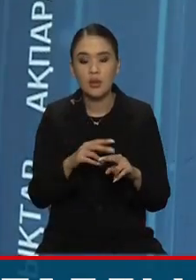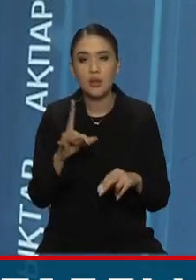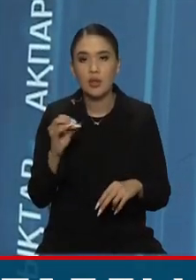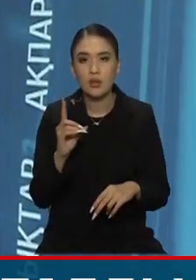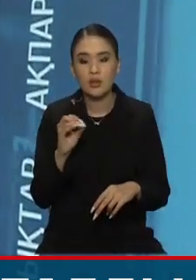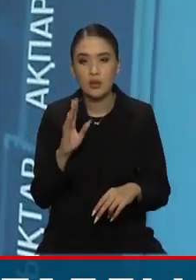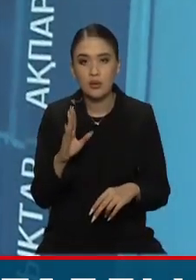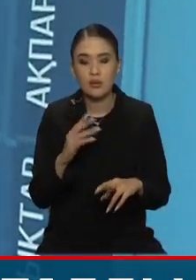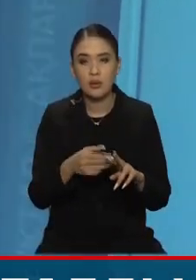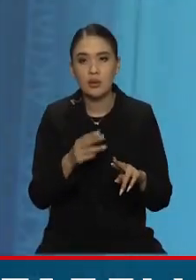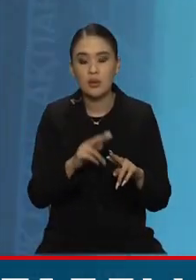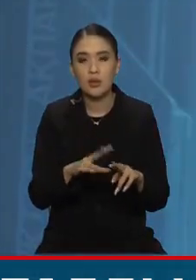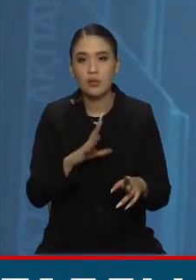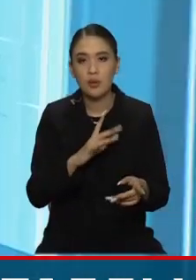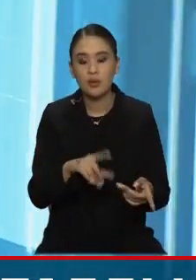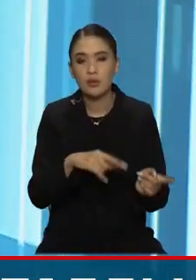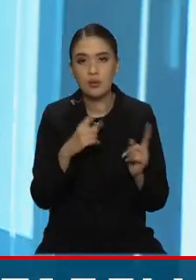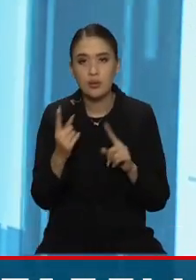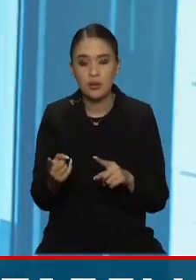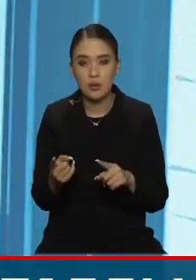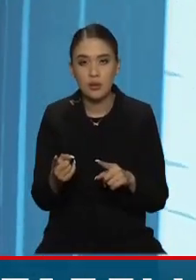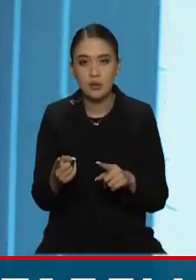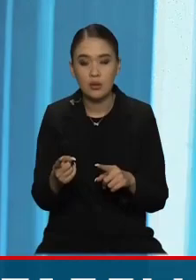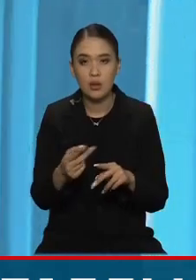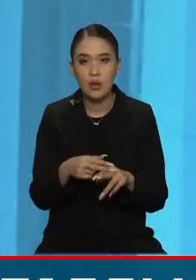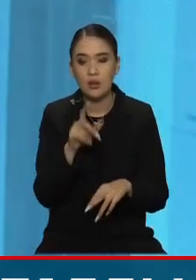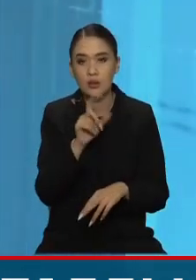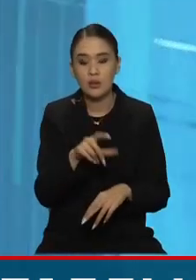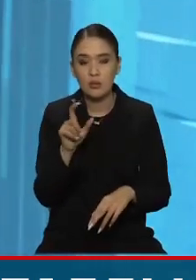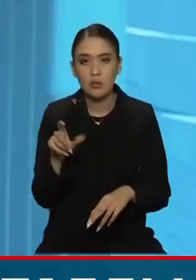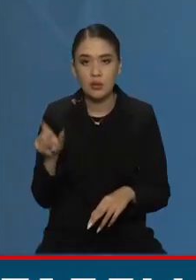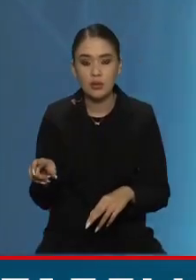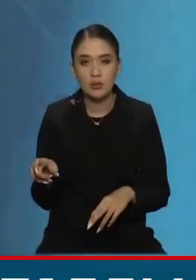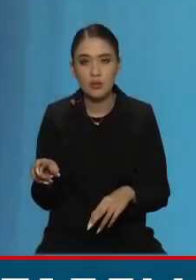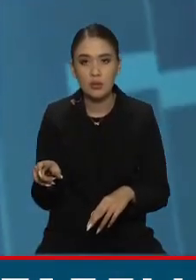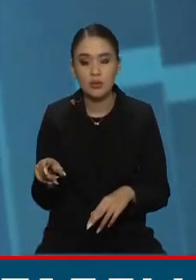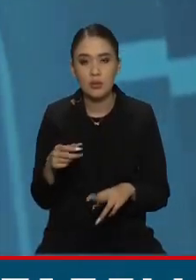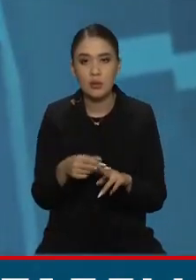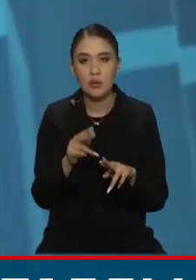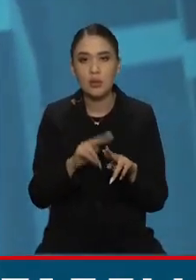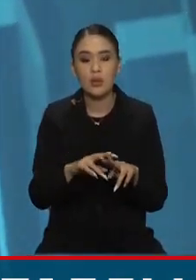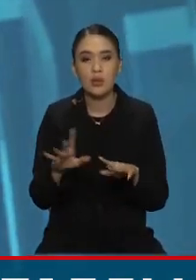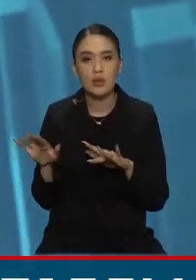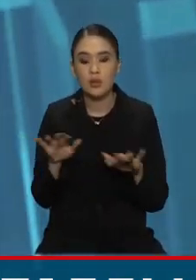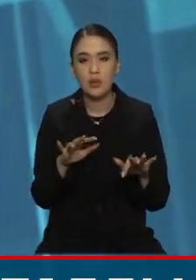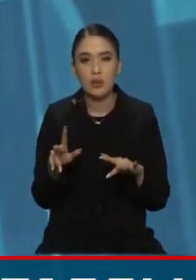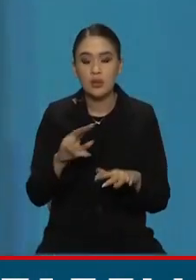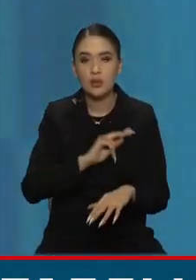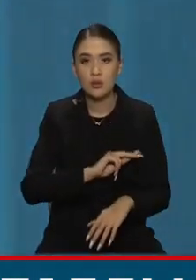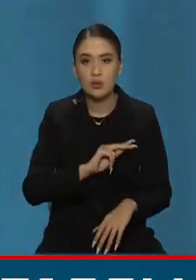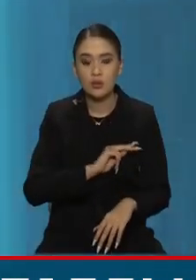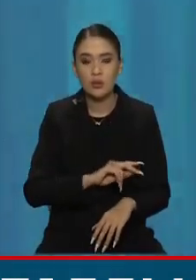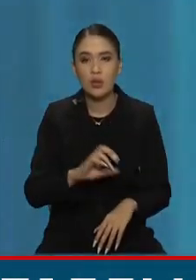Резервшілер, резервке өткен біздің азаматтарымыз саяси мемлекет қызметке